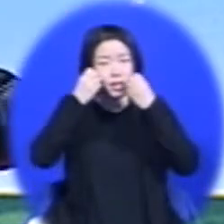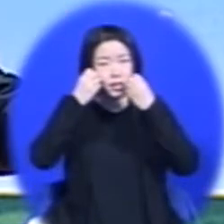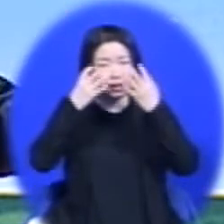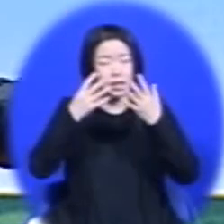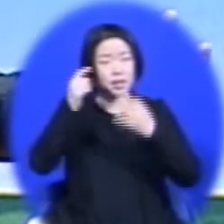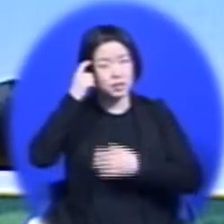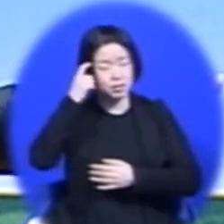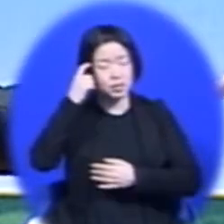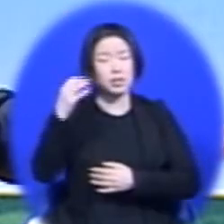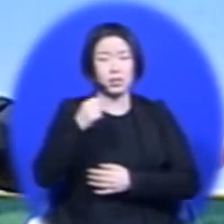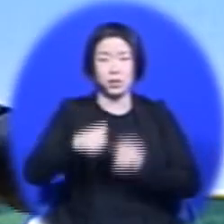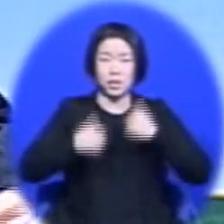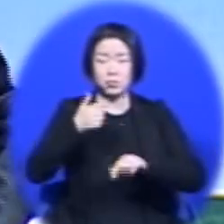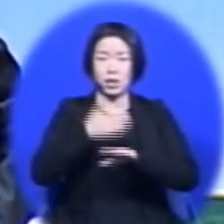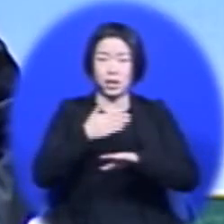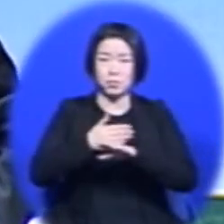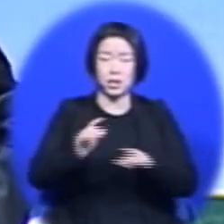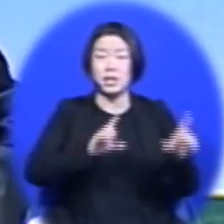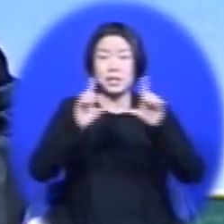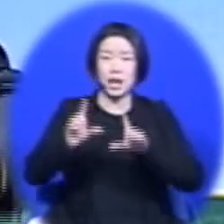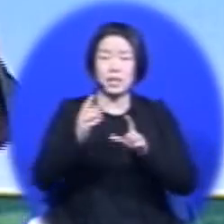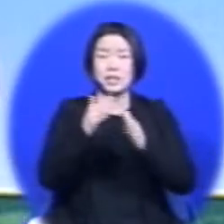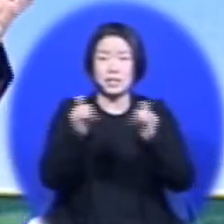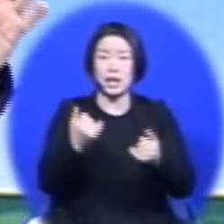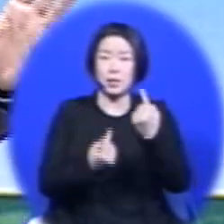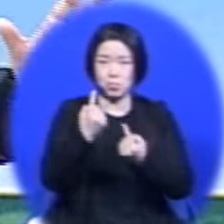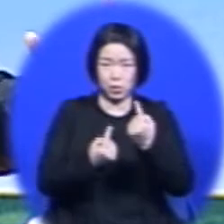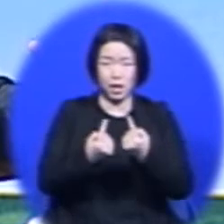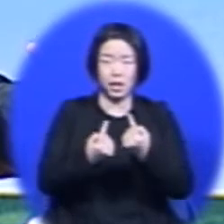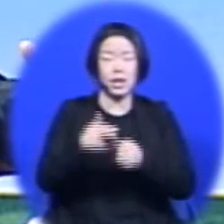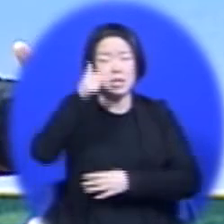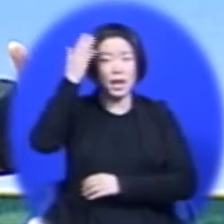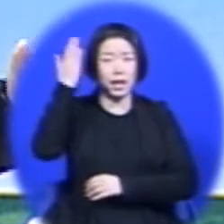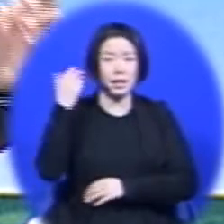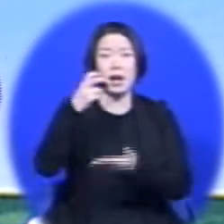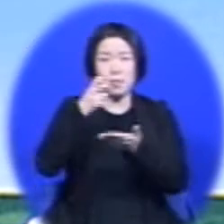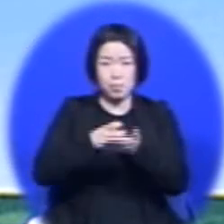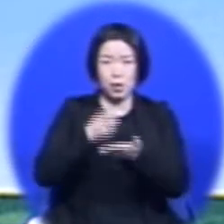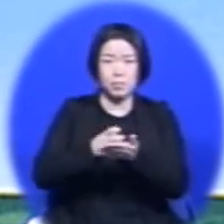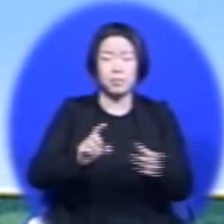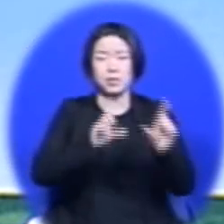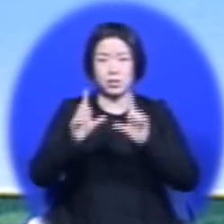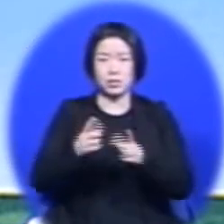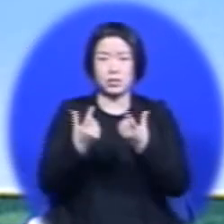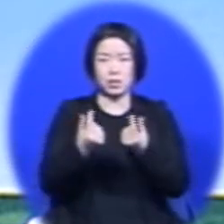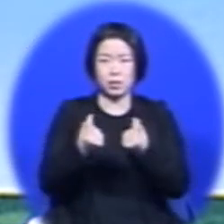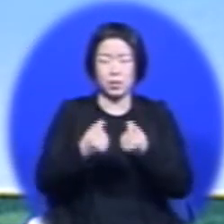감사로 신앙생활 하는 이들보다 옛날 율법 생활처럼 무거운